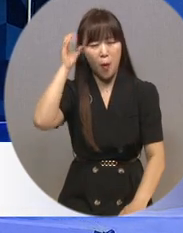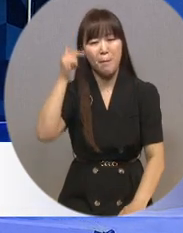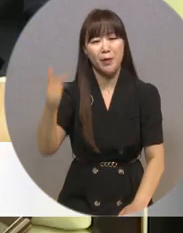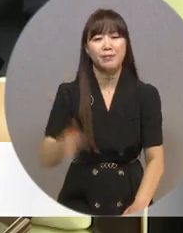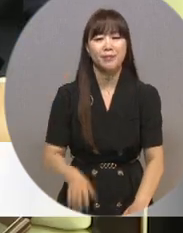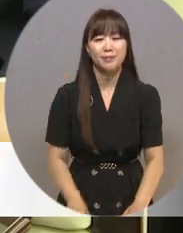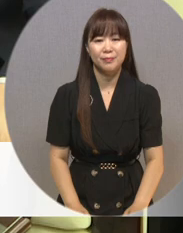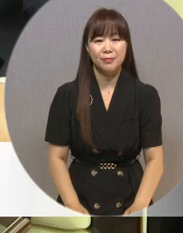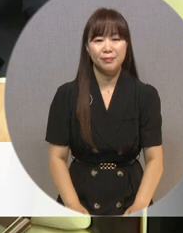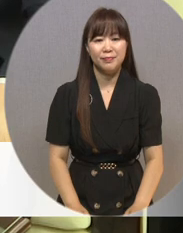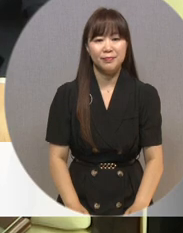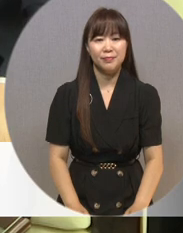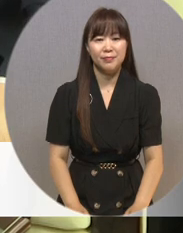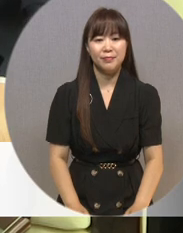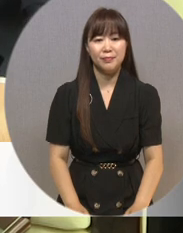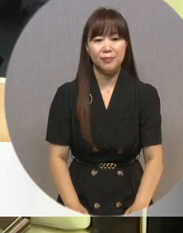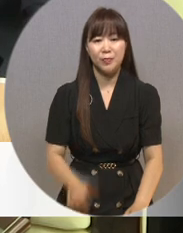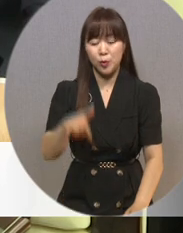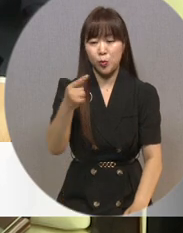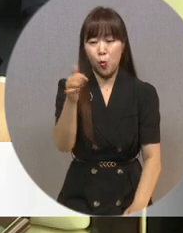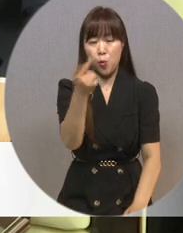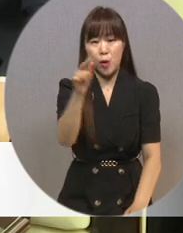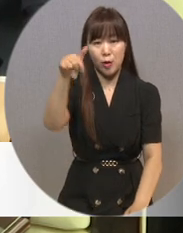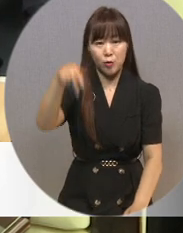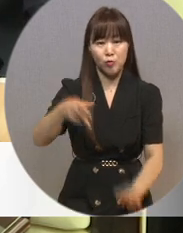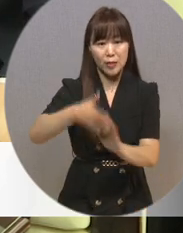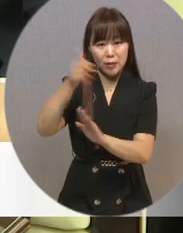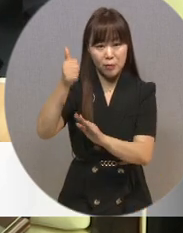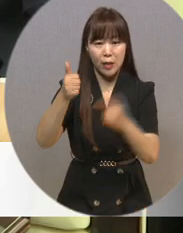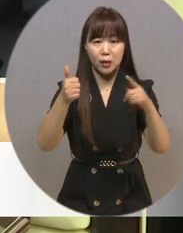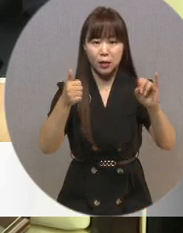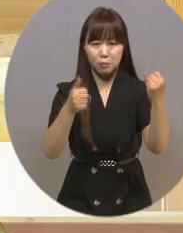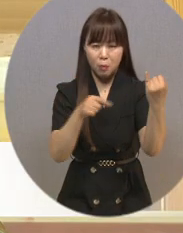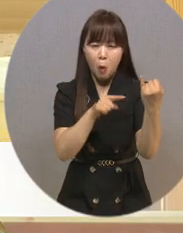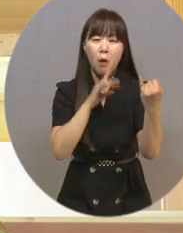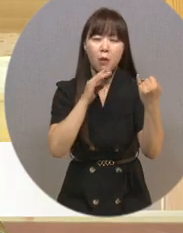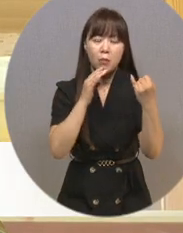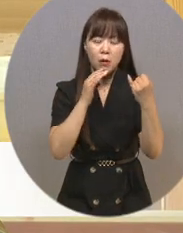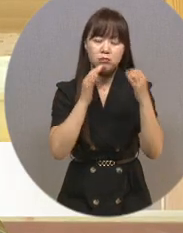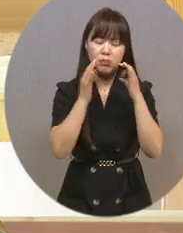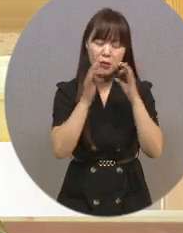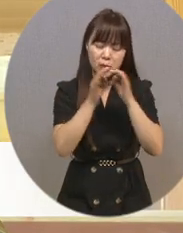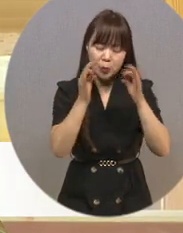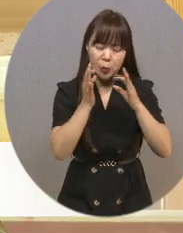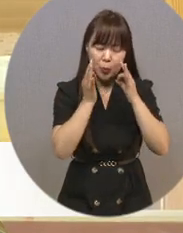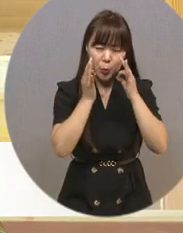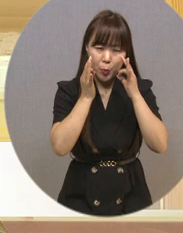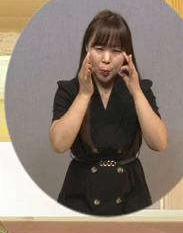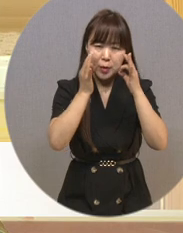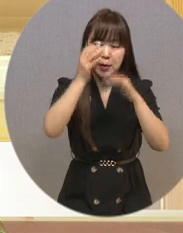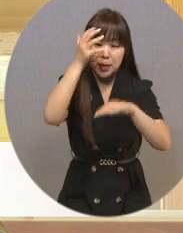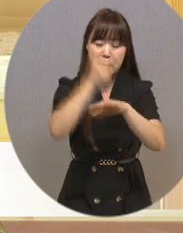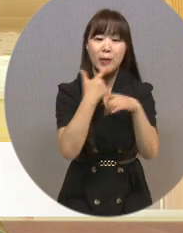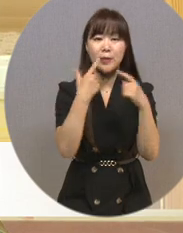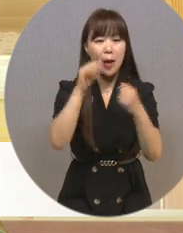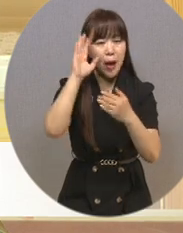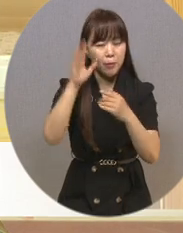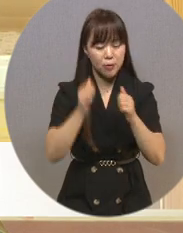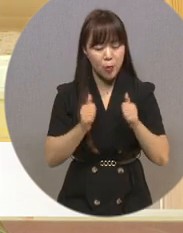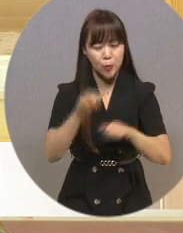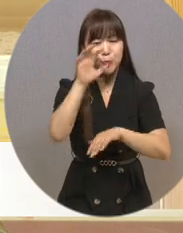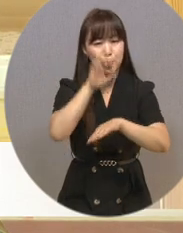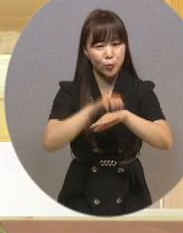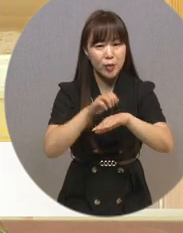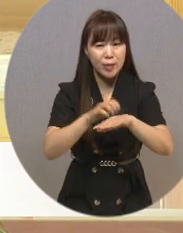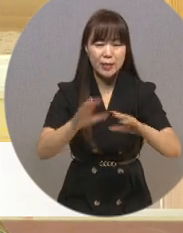있습니다. 노관규 시장은 남수현 선수가 무수히 흘린 땀방울이 결실을 맺었다며 앞으로도 열심히